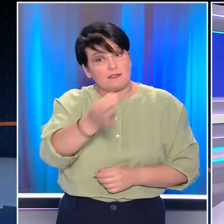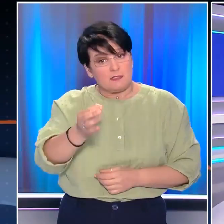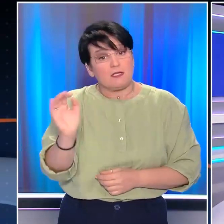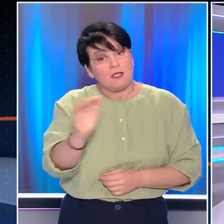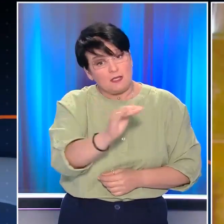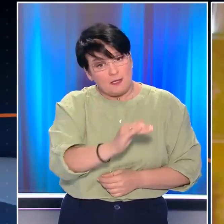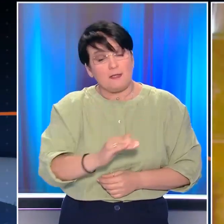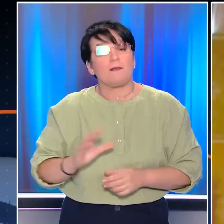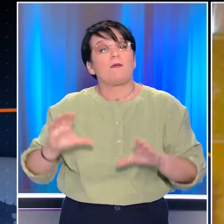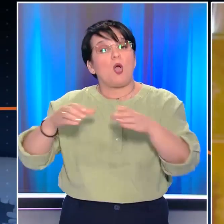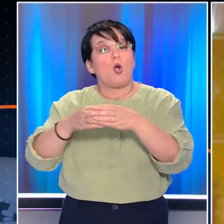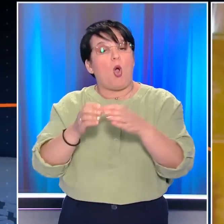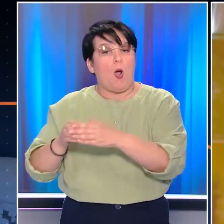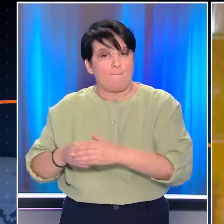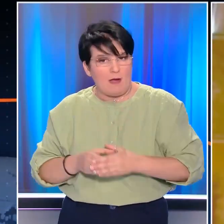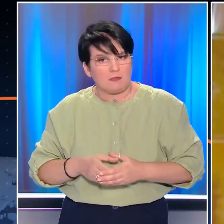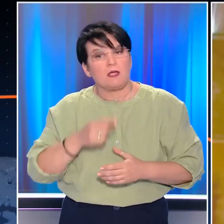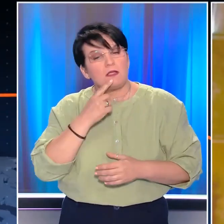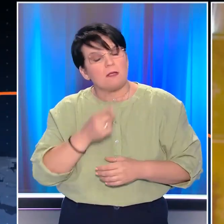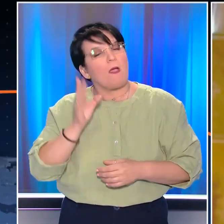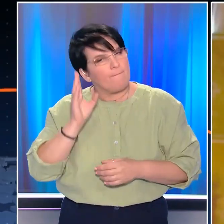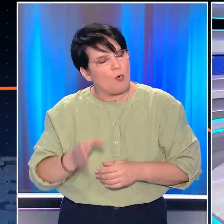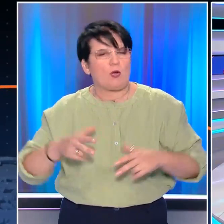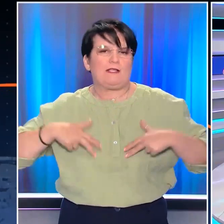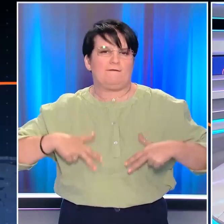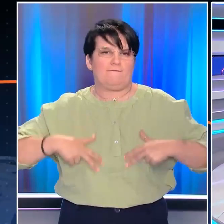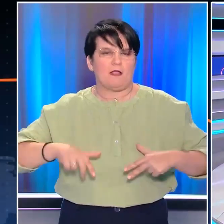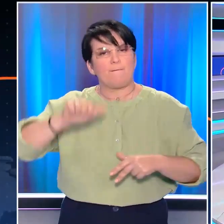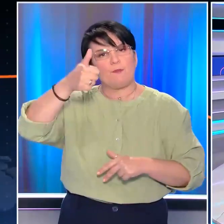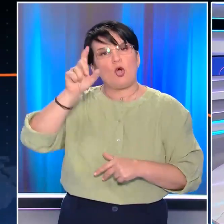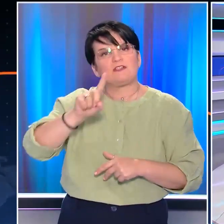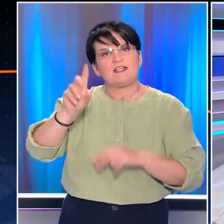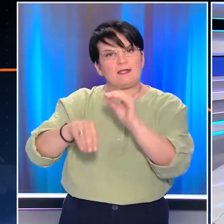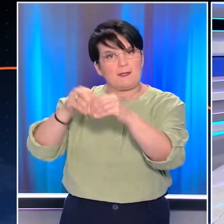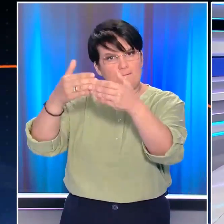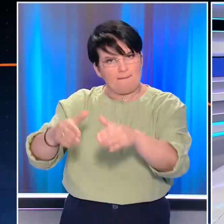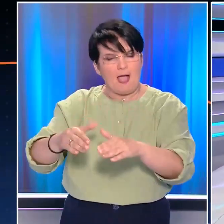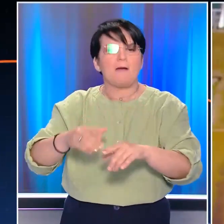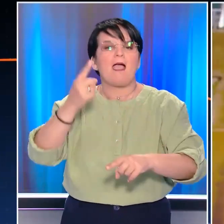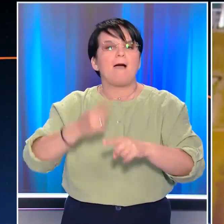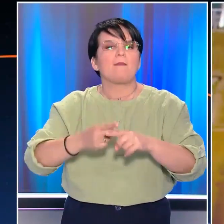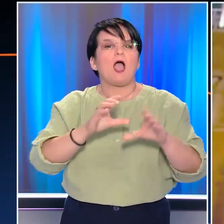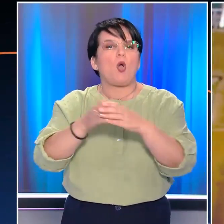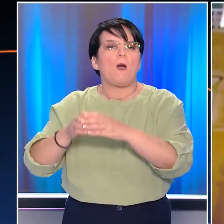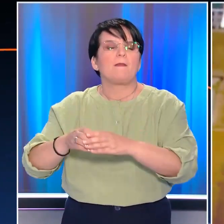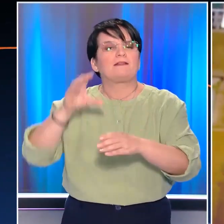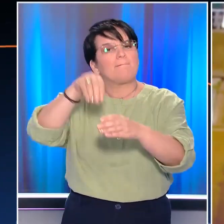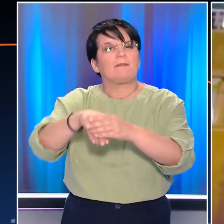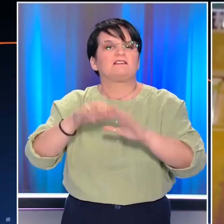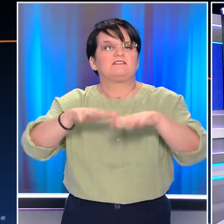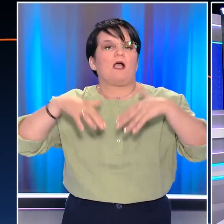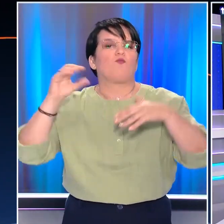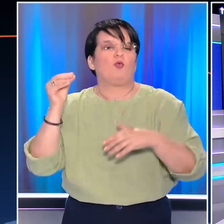απευθύνει πρόσκληση στις προοδευτικές δυνάμεις και σημειώνει ότι μπορεί να σχηματιστεί κυβέρνηση και από την πρώτη κάλπη με απλή αναλογική. Η χώρα χρειάζεται πολιτική